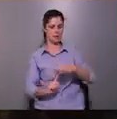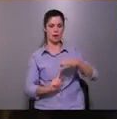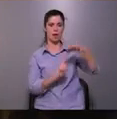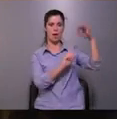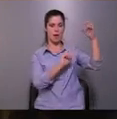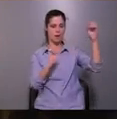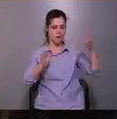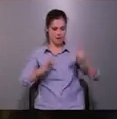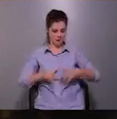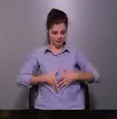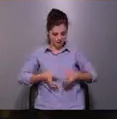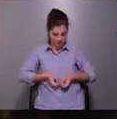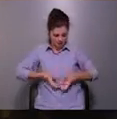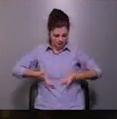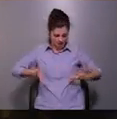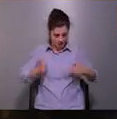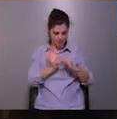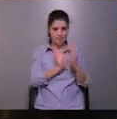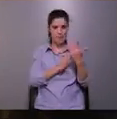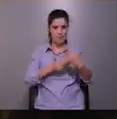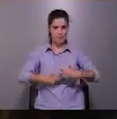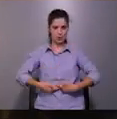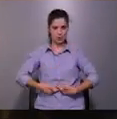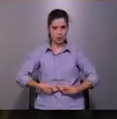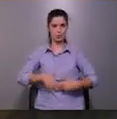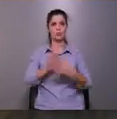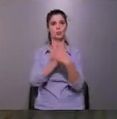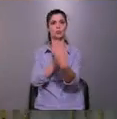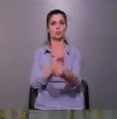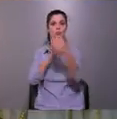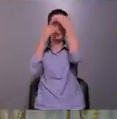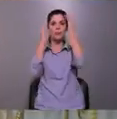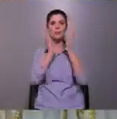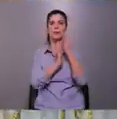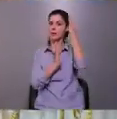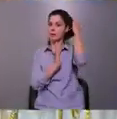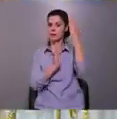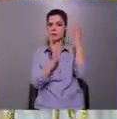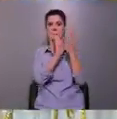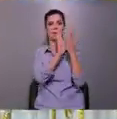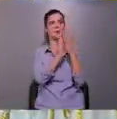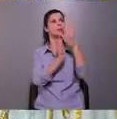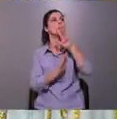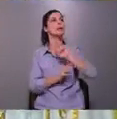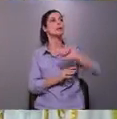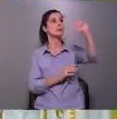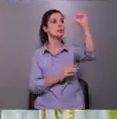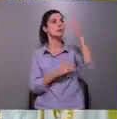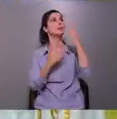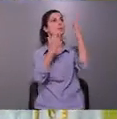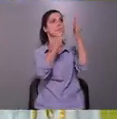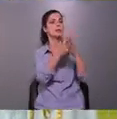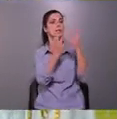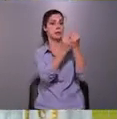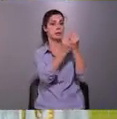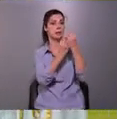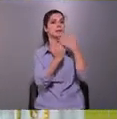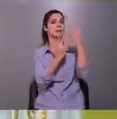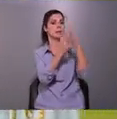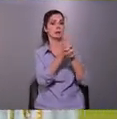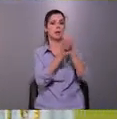le donne, e benedetto è il frutto del tuo seno, Gesù. Santa Maria, Mãe de Deus, rogai por nós,